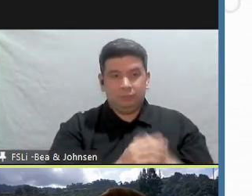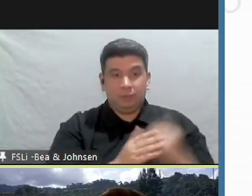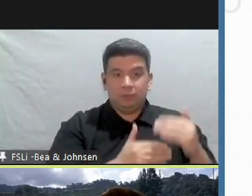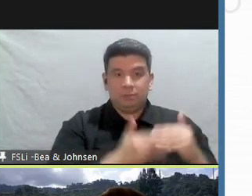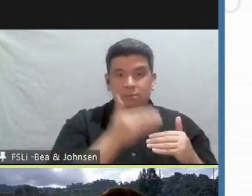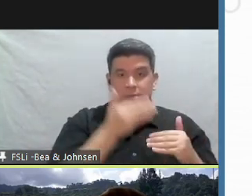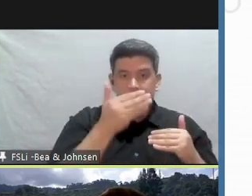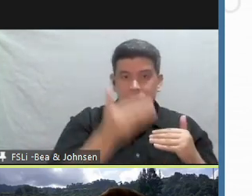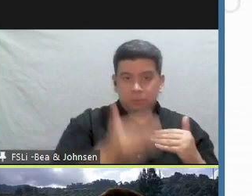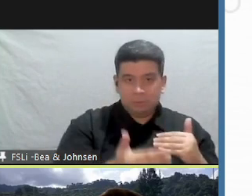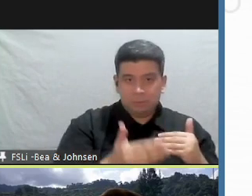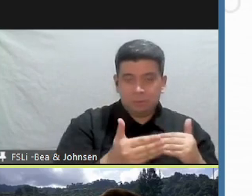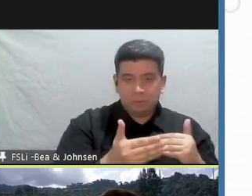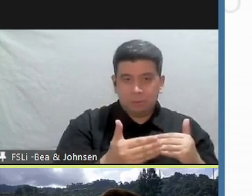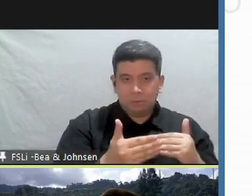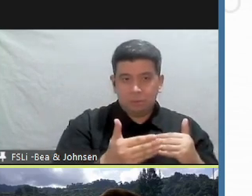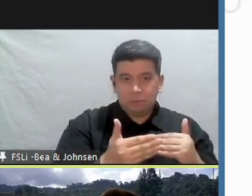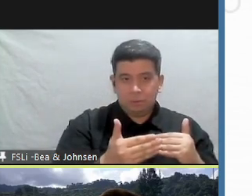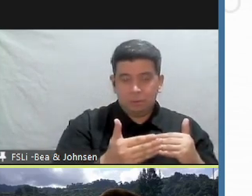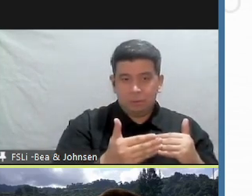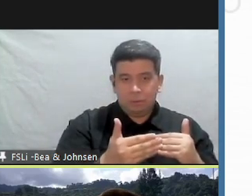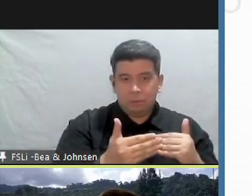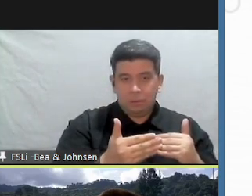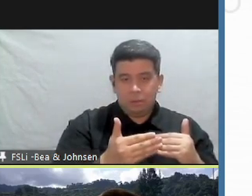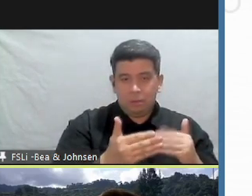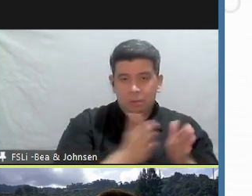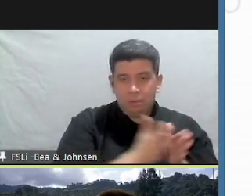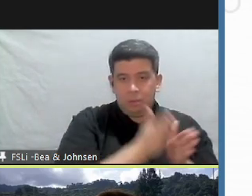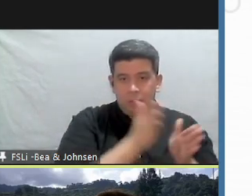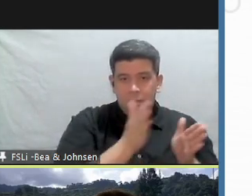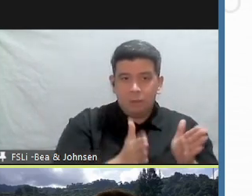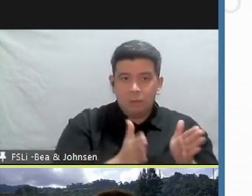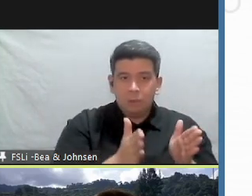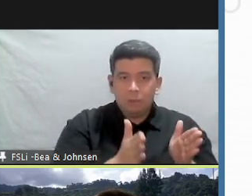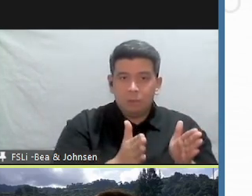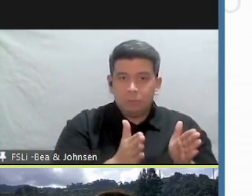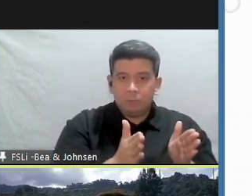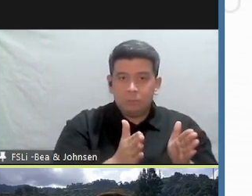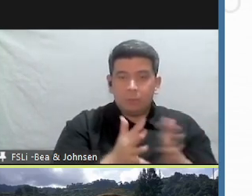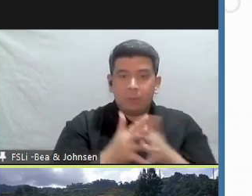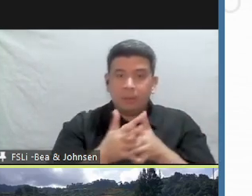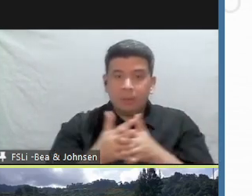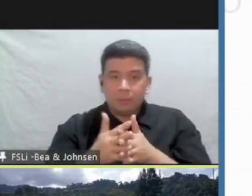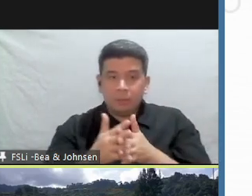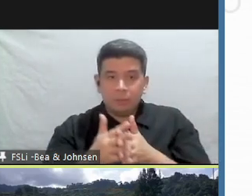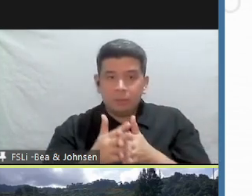ang tinatag yung public school ng mga Amerikano, ang kanilang instruction